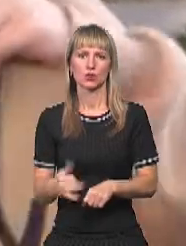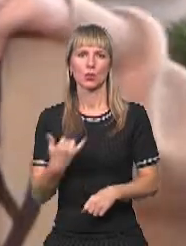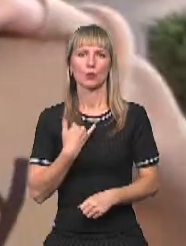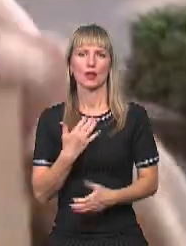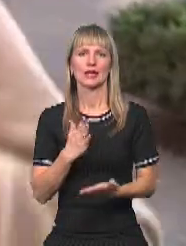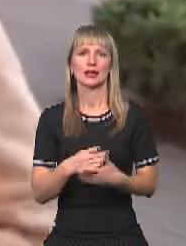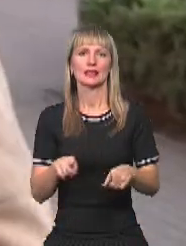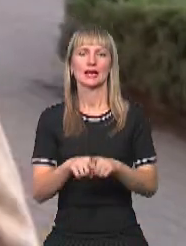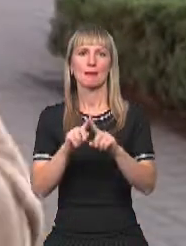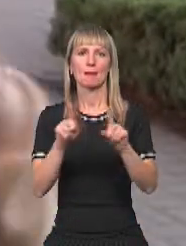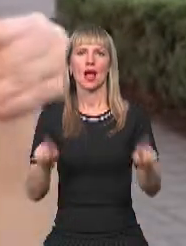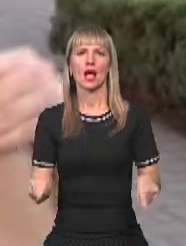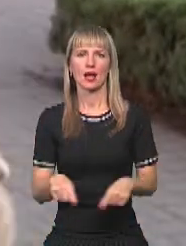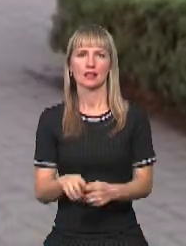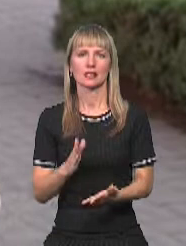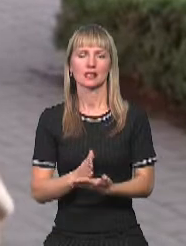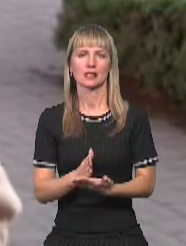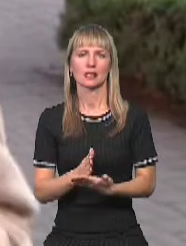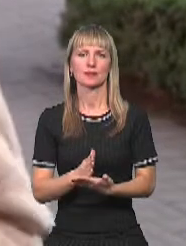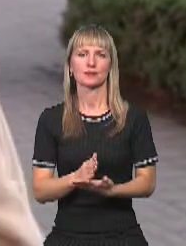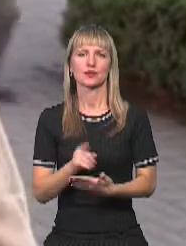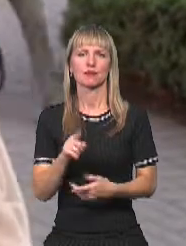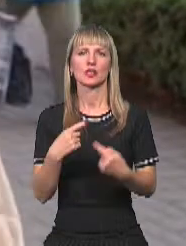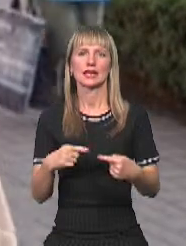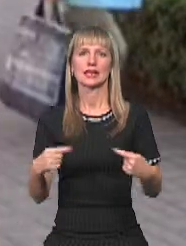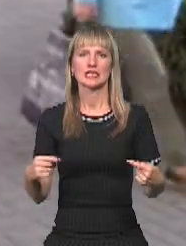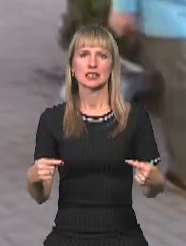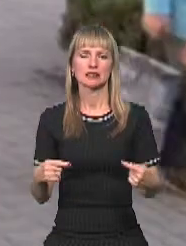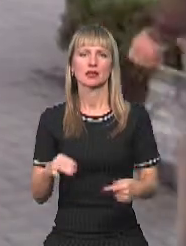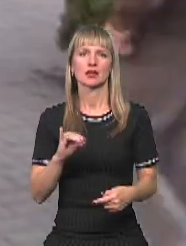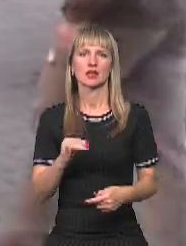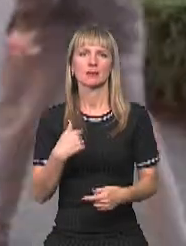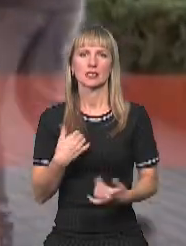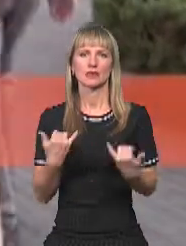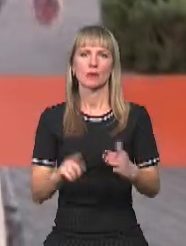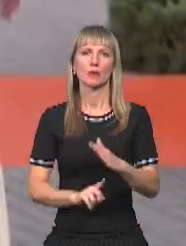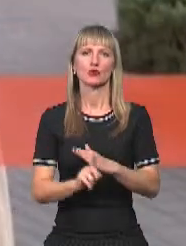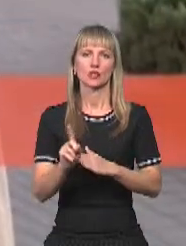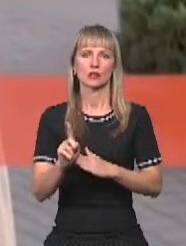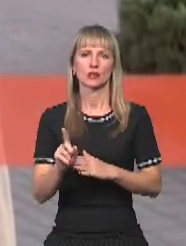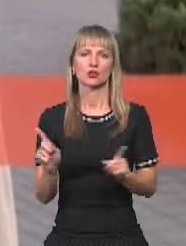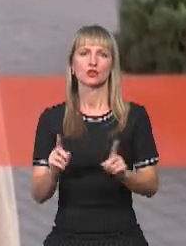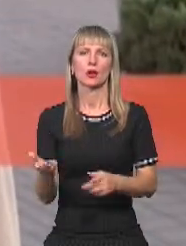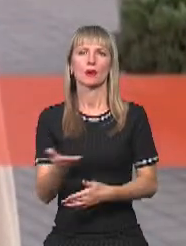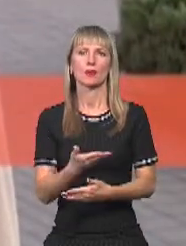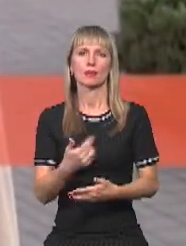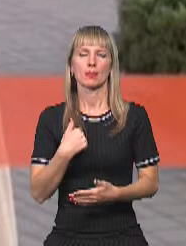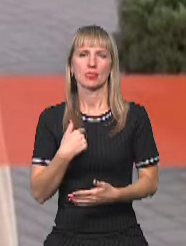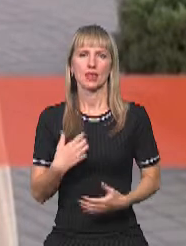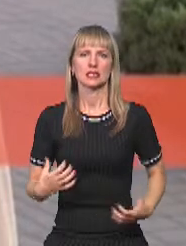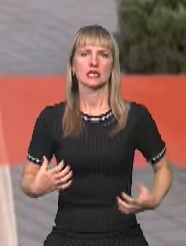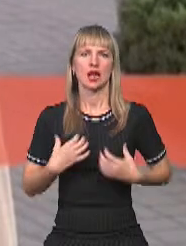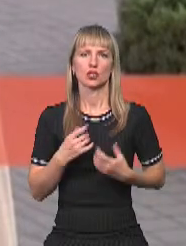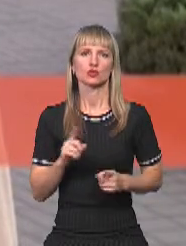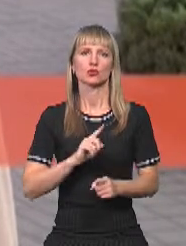є, ось такі, і вони різні. І я сьогодні прийшла, тому що мені страшно за те, що